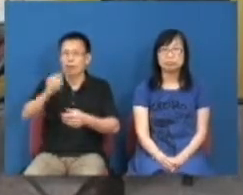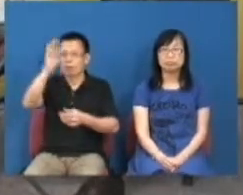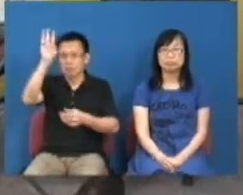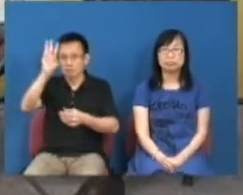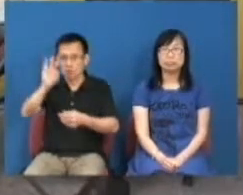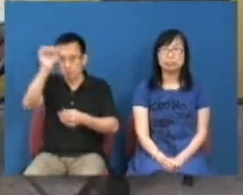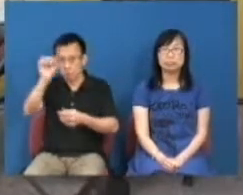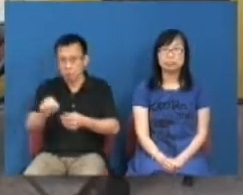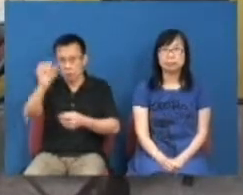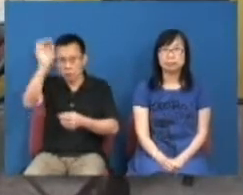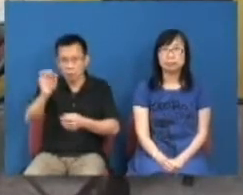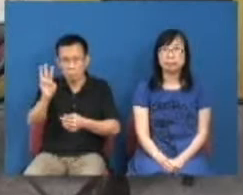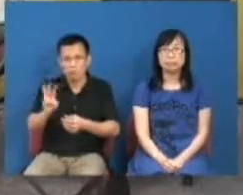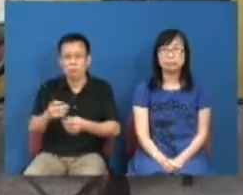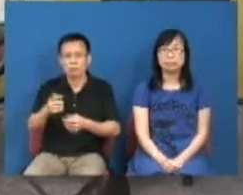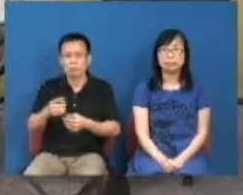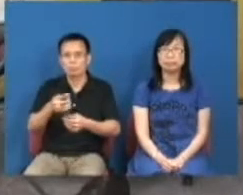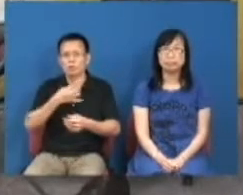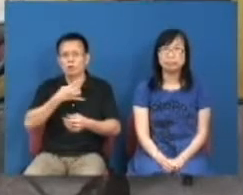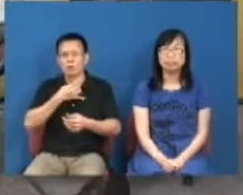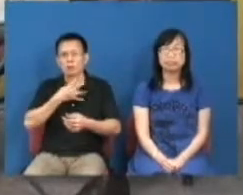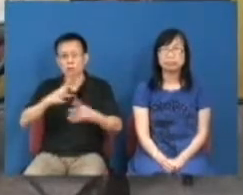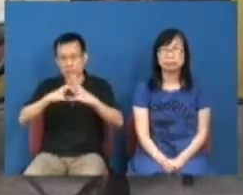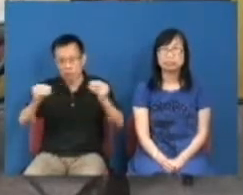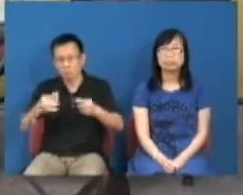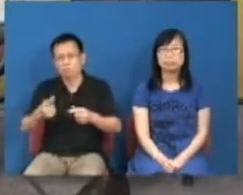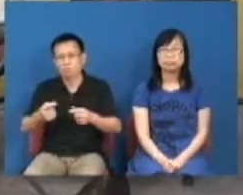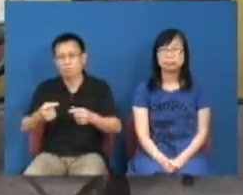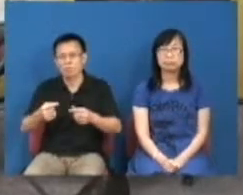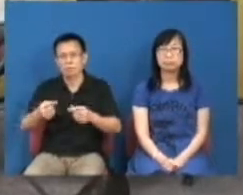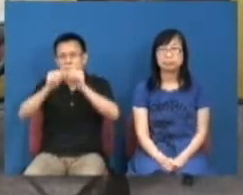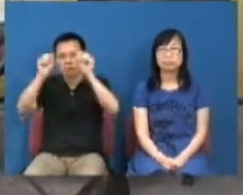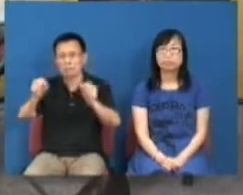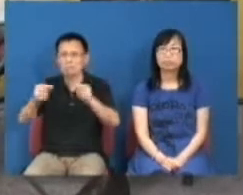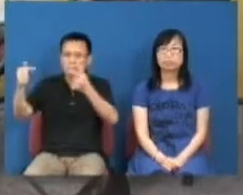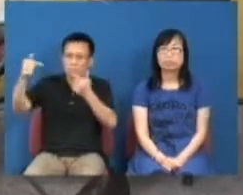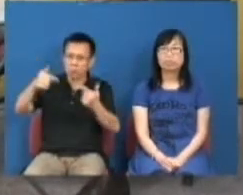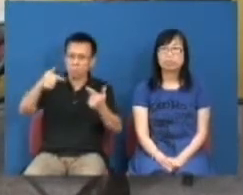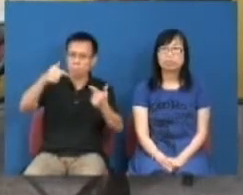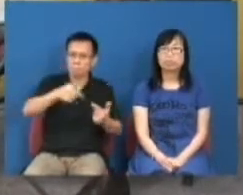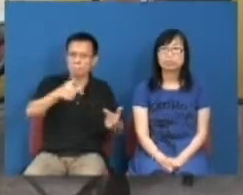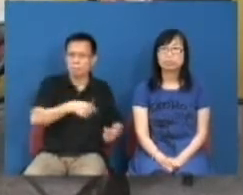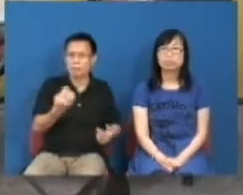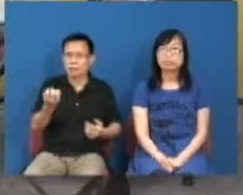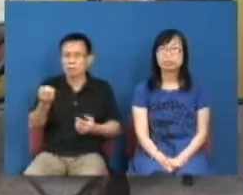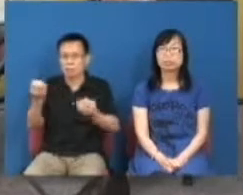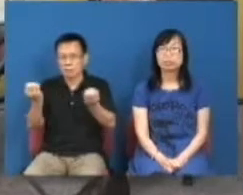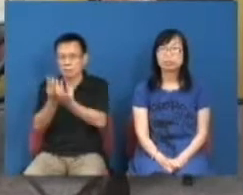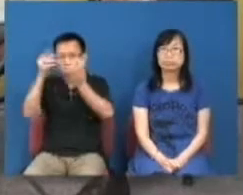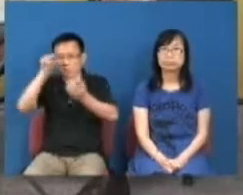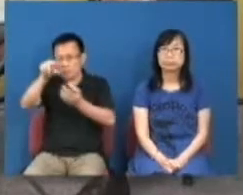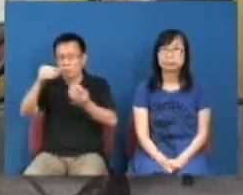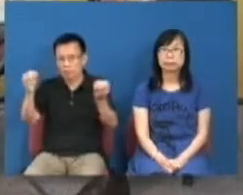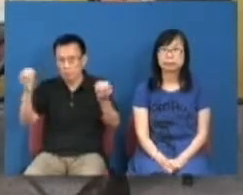題，一日解決唔到個問題，仲喺度，你點調解都喺度噶。 咁佢一路延續噶嘛，燒完我哋插蘇，燒我眼燈，燒我哋插